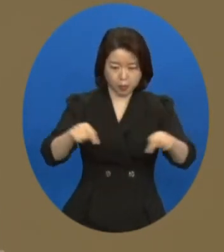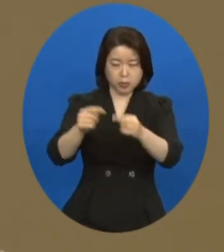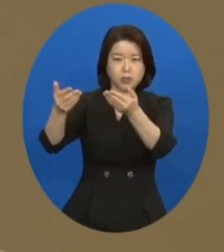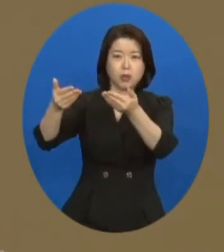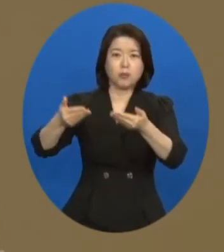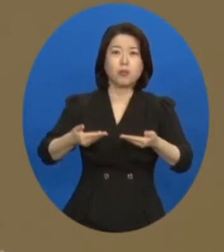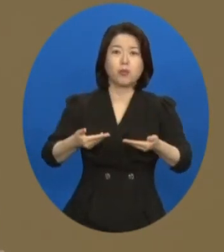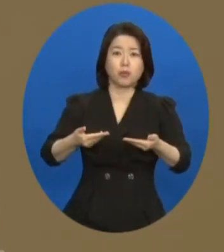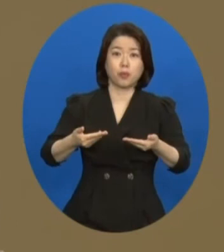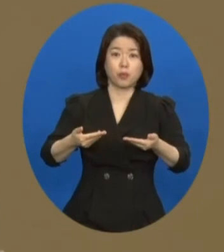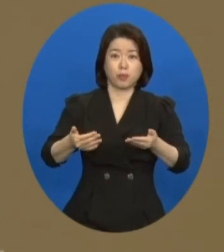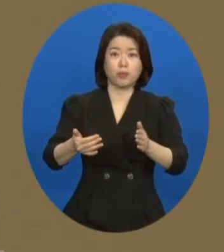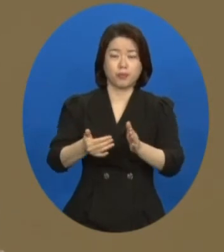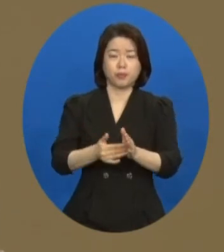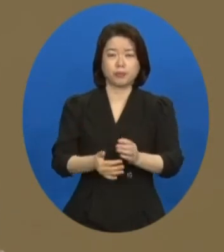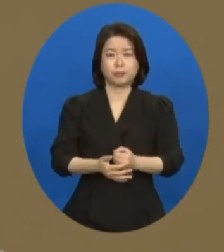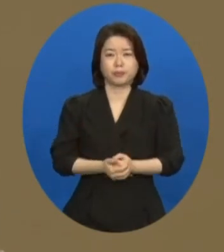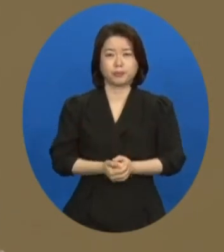왔어요